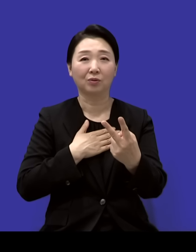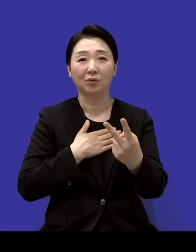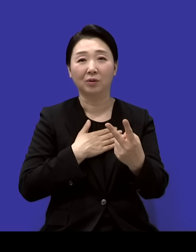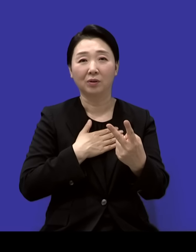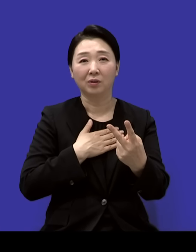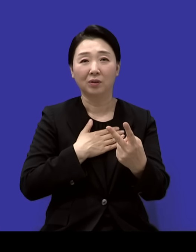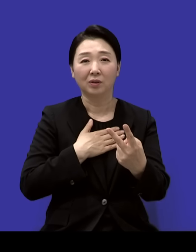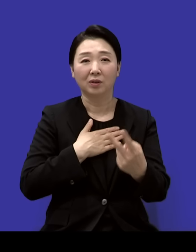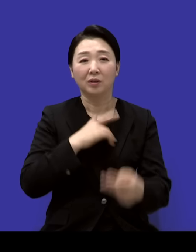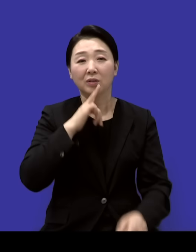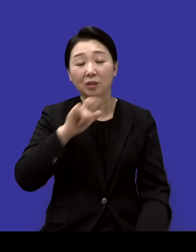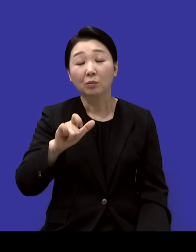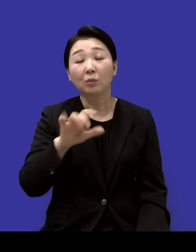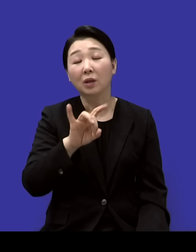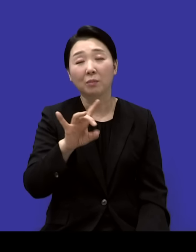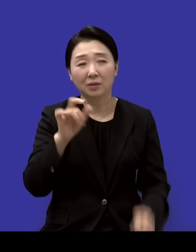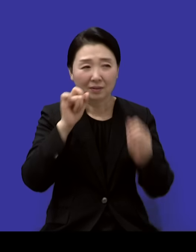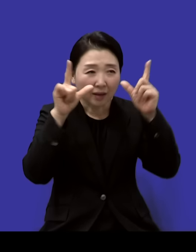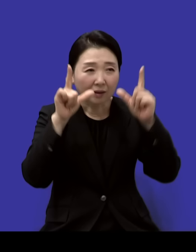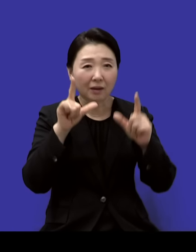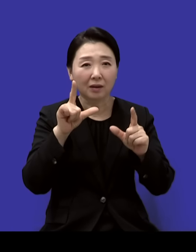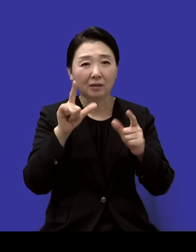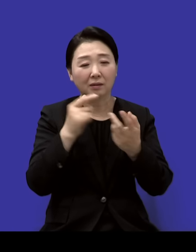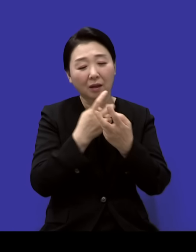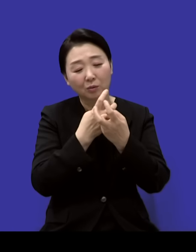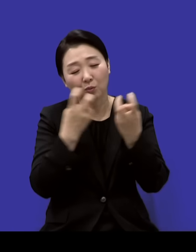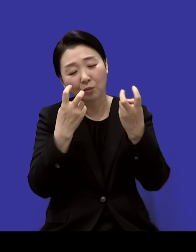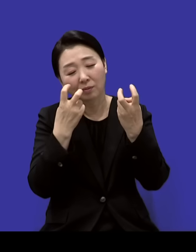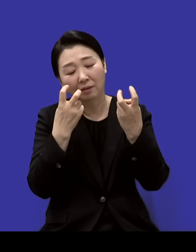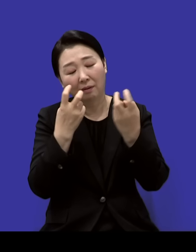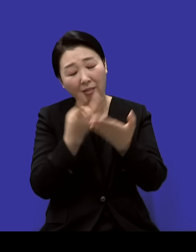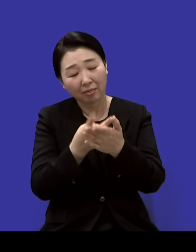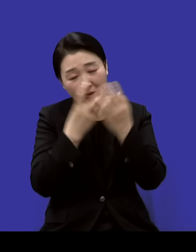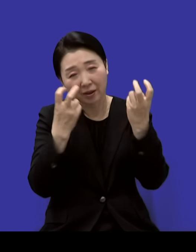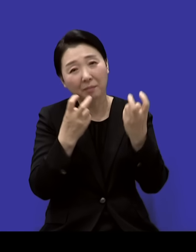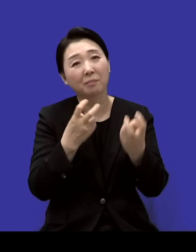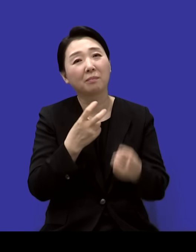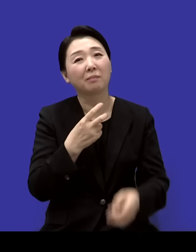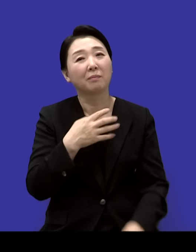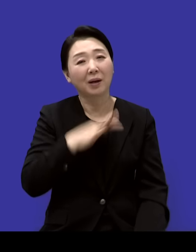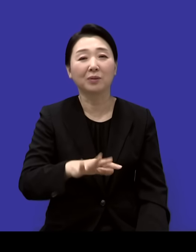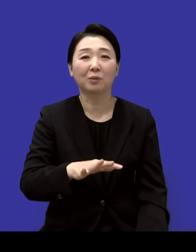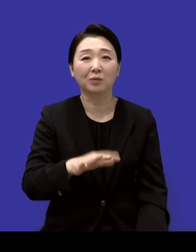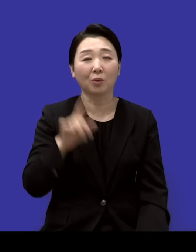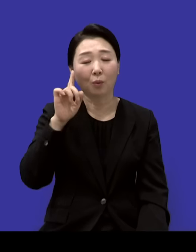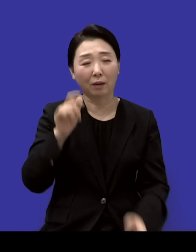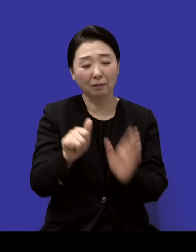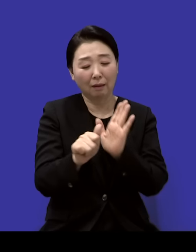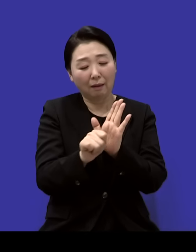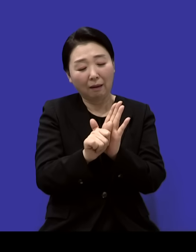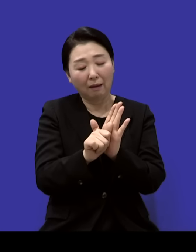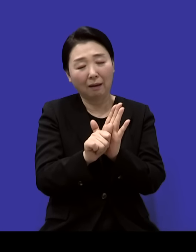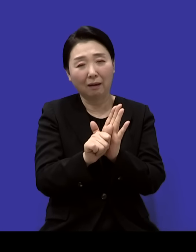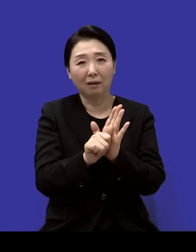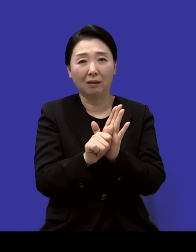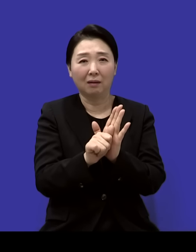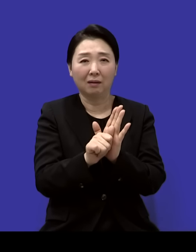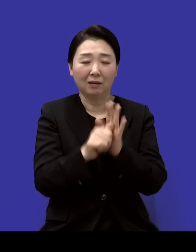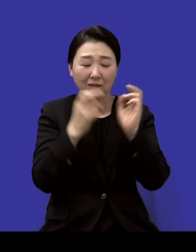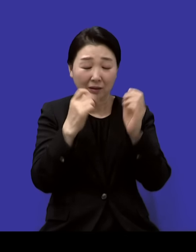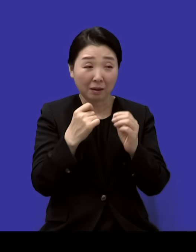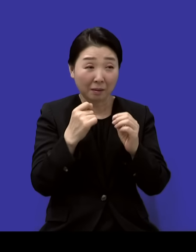15분에 한 번씩 평균적으로 깨요. 그러니까 전 누워서 잠을 잔 적이 없고 항상 침대에 이렇게 기대 잤어요. 누웠다 일어나는 게 더 힘들어요. 15분에 한 번씩.